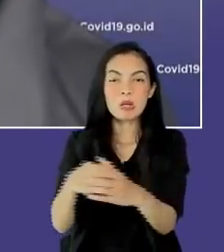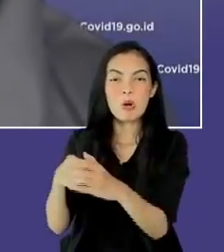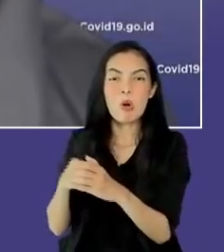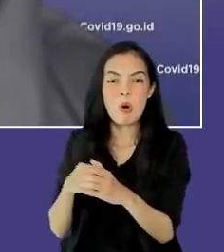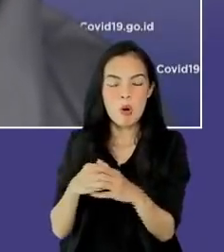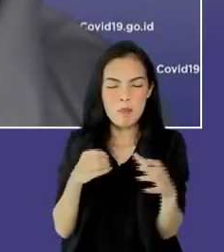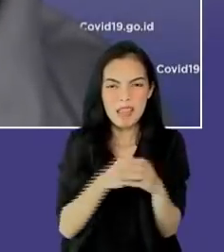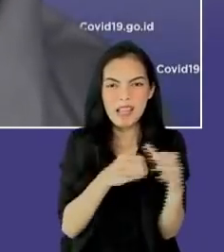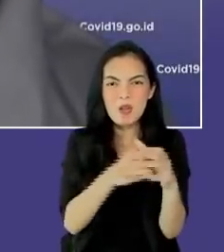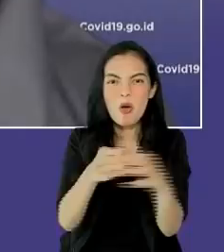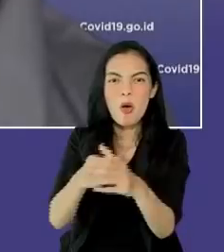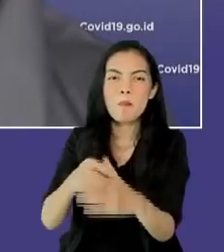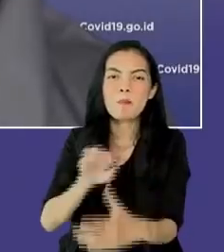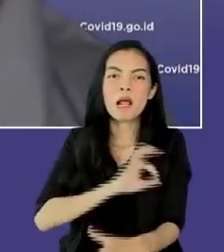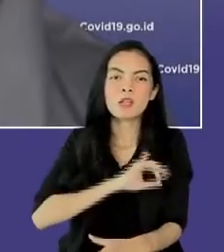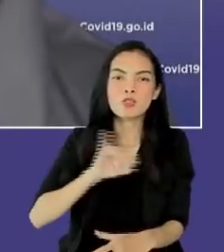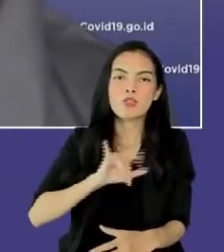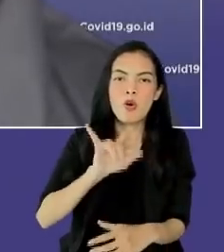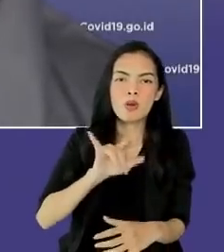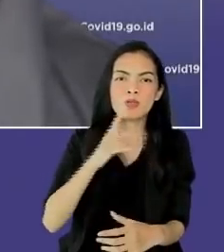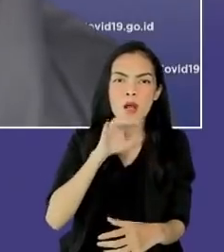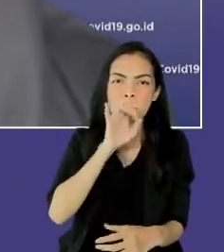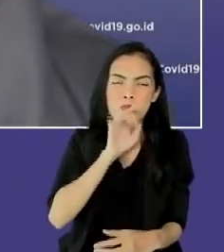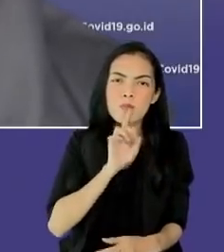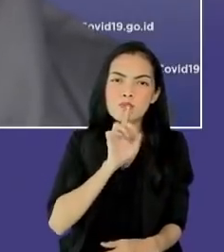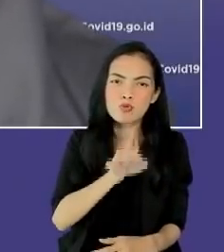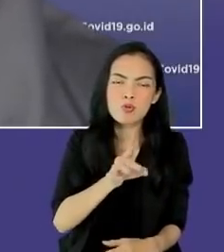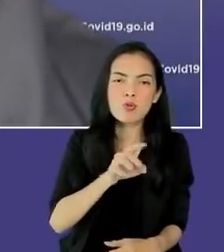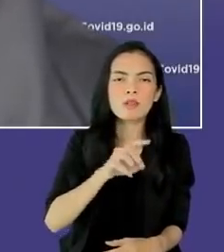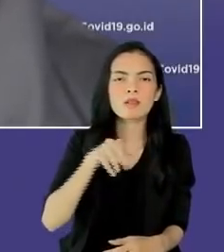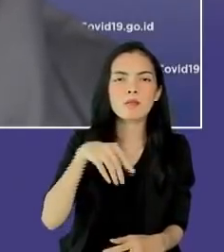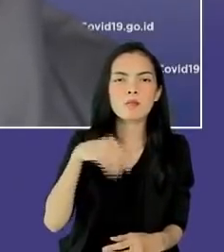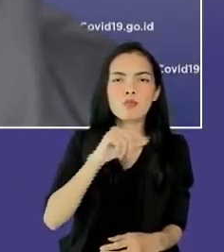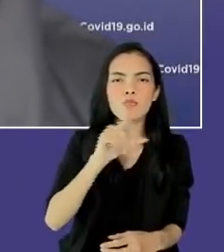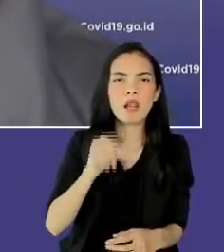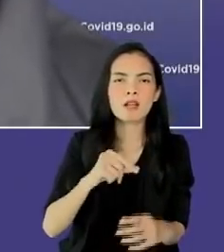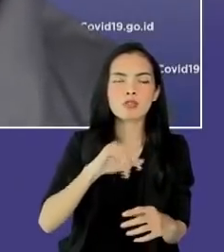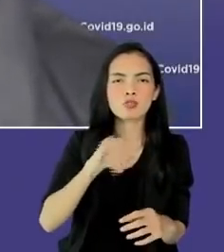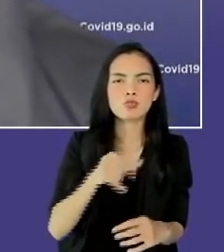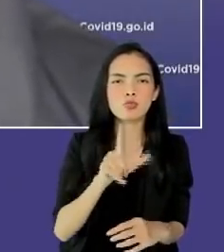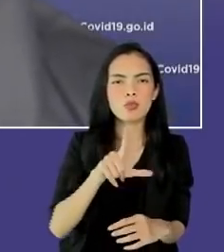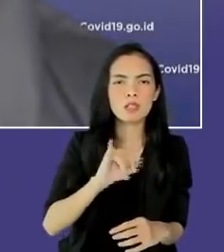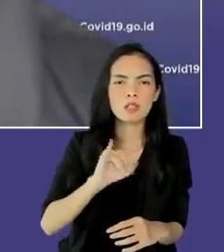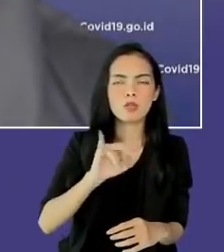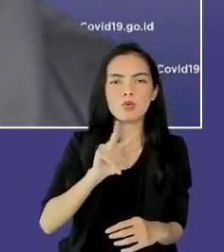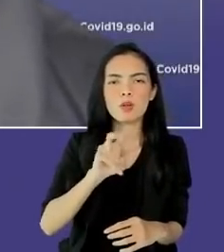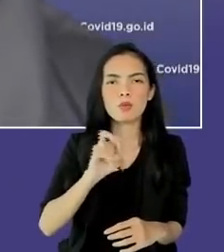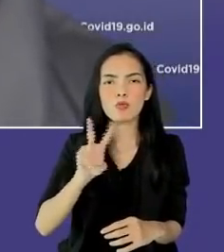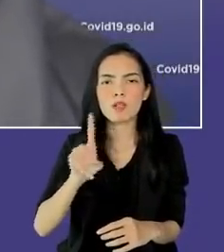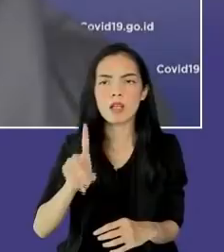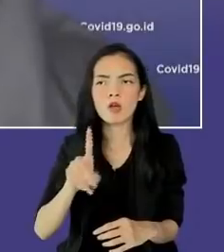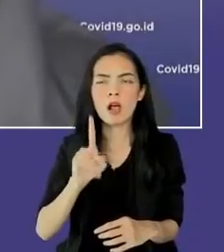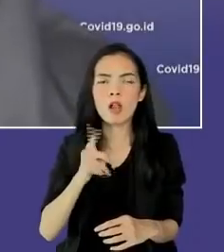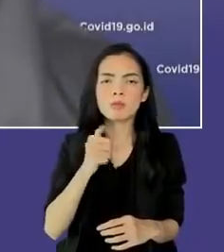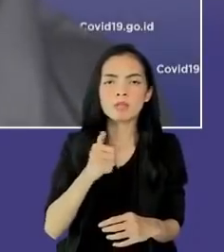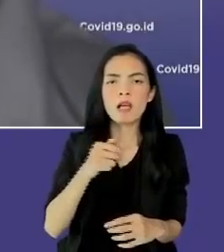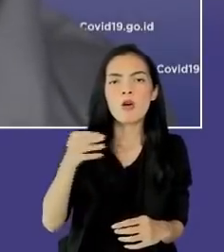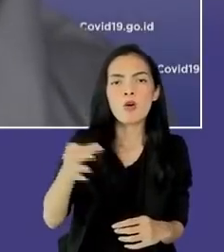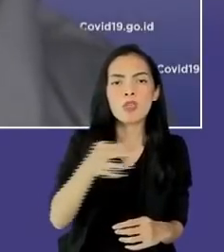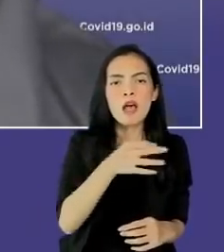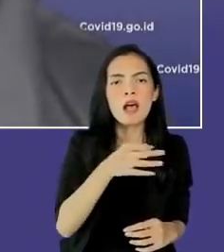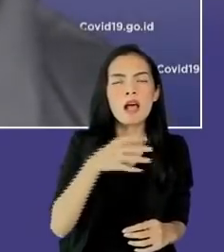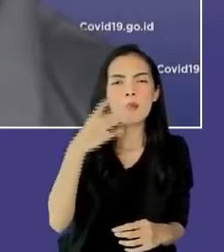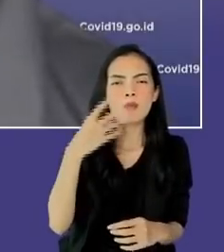Presiden dijalankan bulan Februari 2021, dan memang kalau dulu cakupan kita mungkin tangannya sampai provinsi dan kabupaten kota